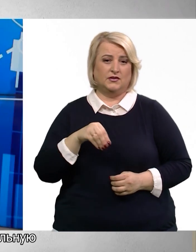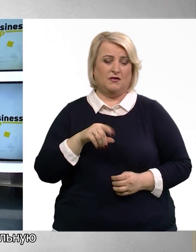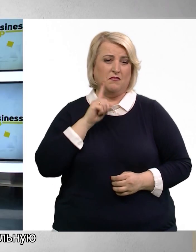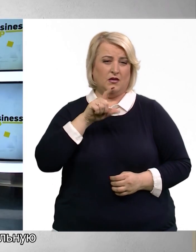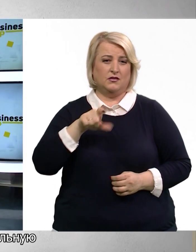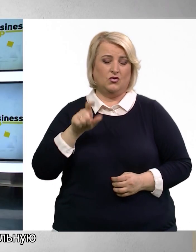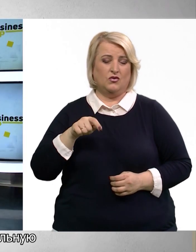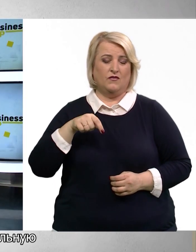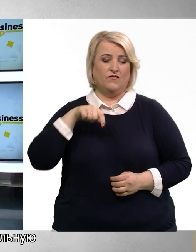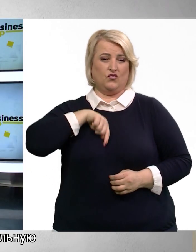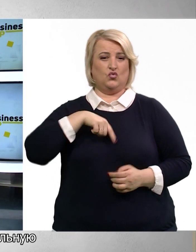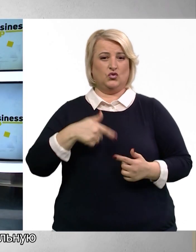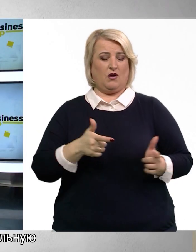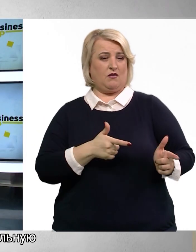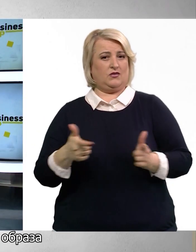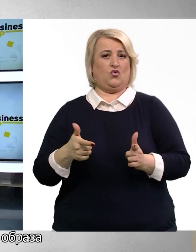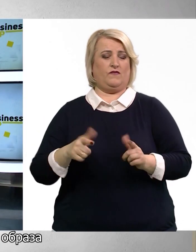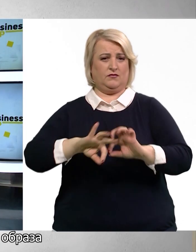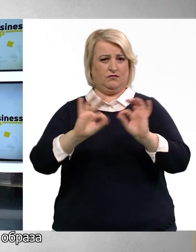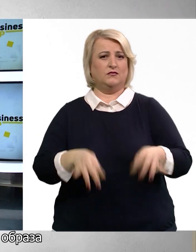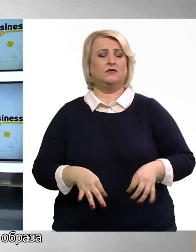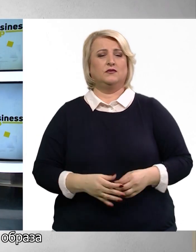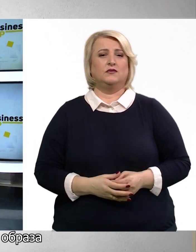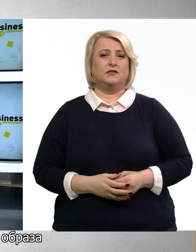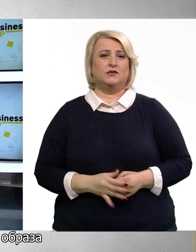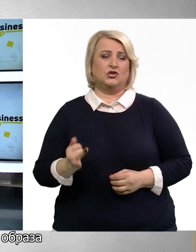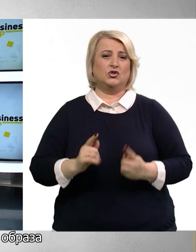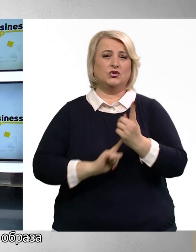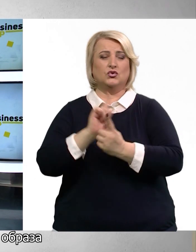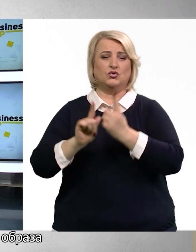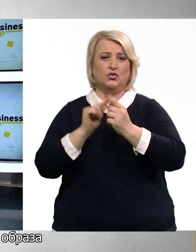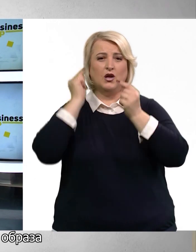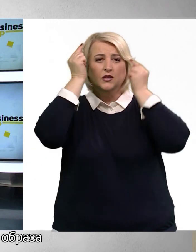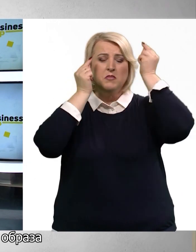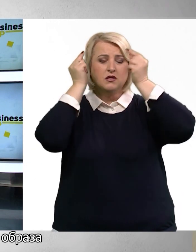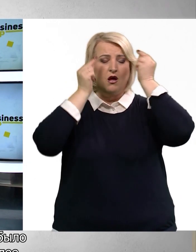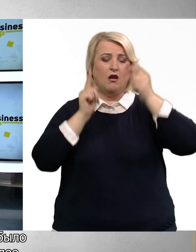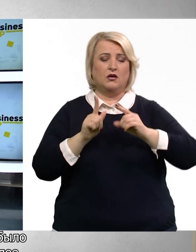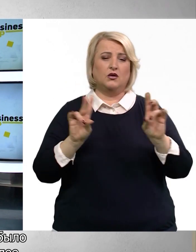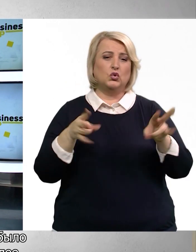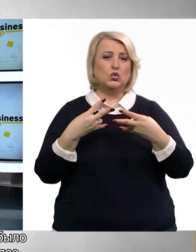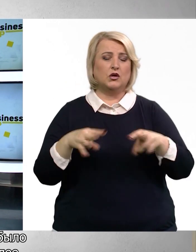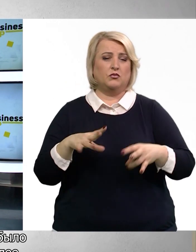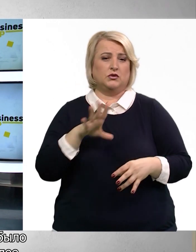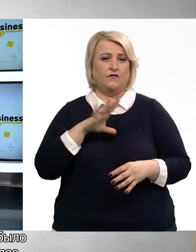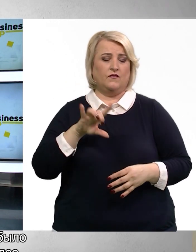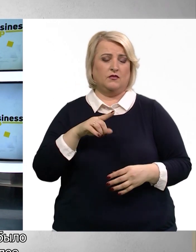eu, pregătiți, cu pregătirea asta universală și cu schimbarea asta de mentalitate, că nu trebuie să fie permanent doar ei